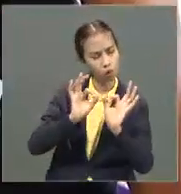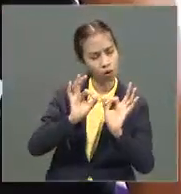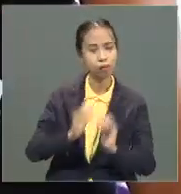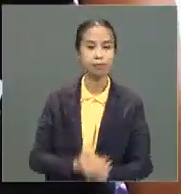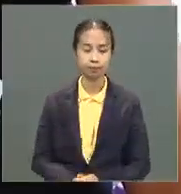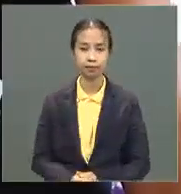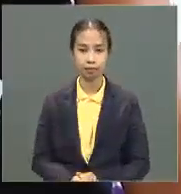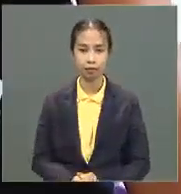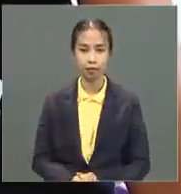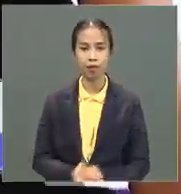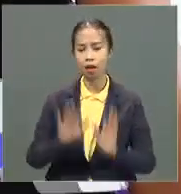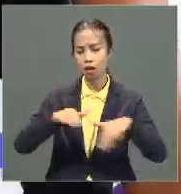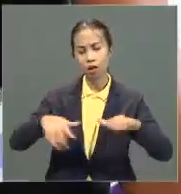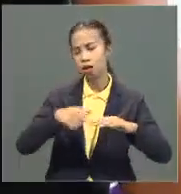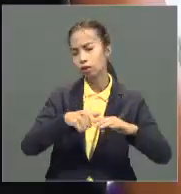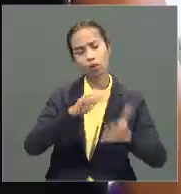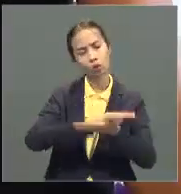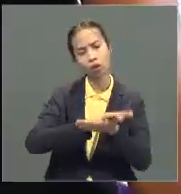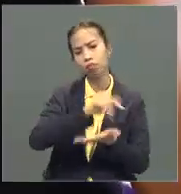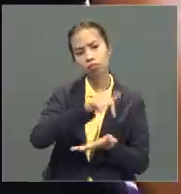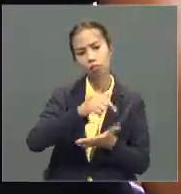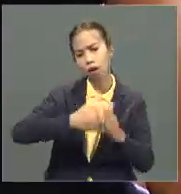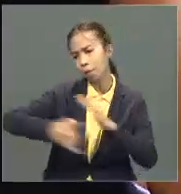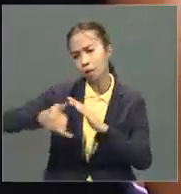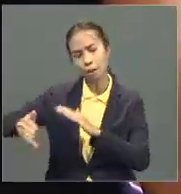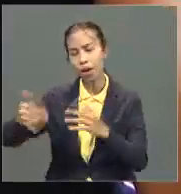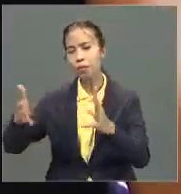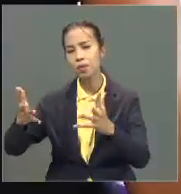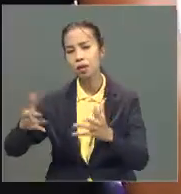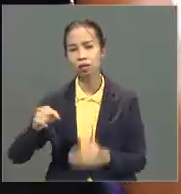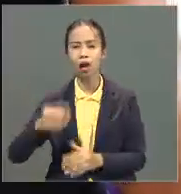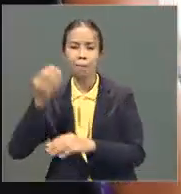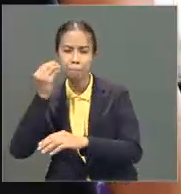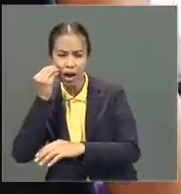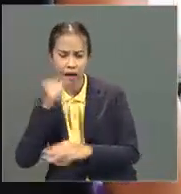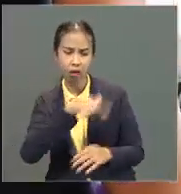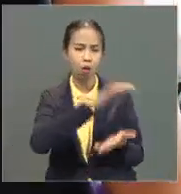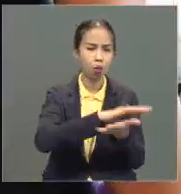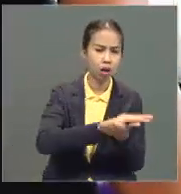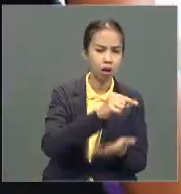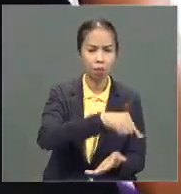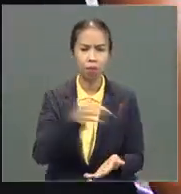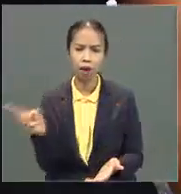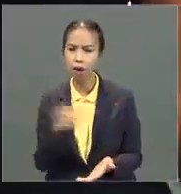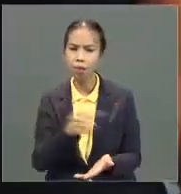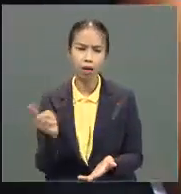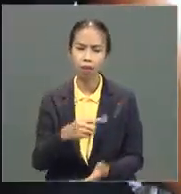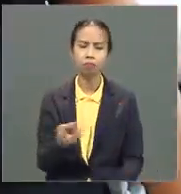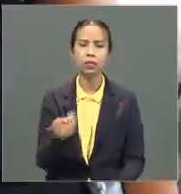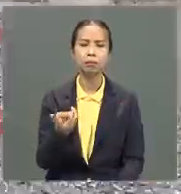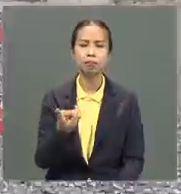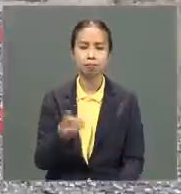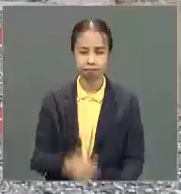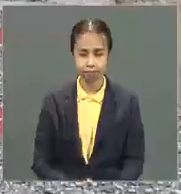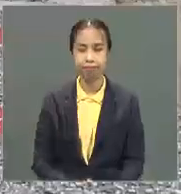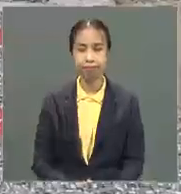ก็ไม่ได้ออกไปไหนเนี่ยเพิ่งออกอะค่ะแล้วก็ไปโรงเรียนแค่นั้นละค่ ะ ไปกับไปโรงเรียนแล้วก็กลับแล้วก็เข้าบ้